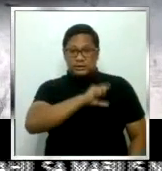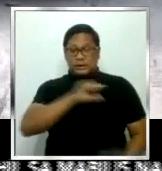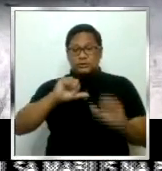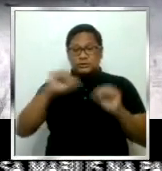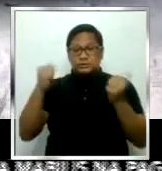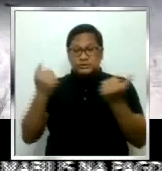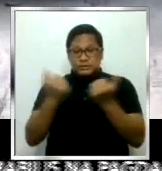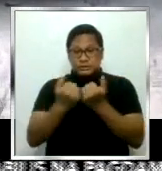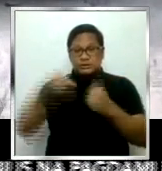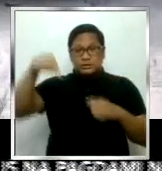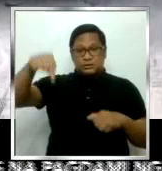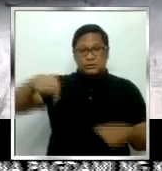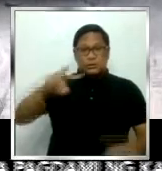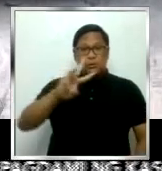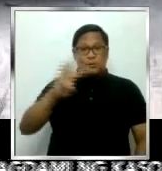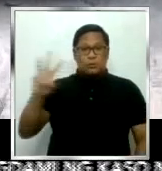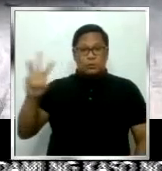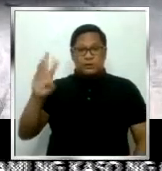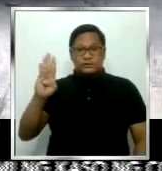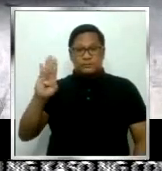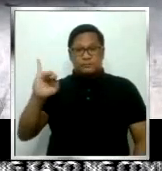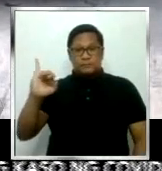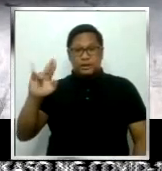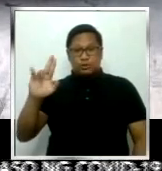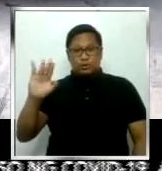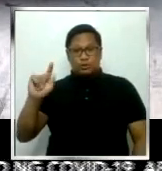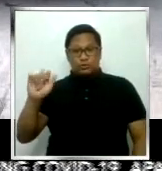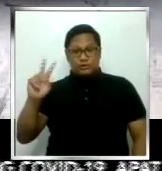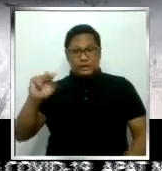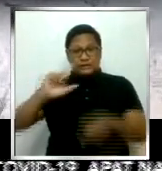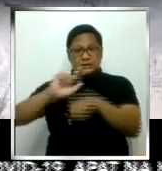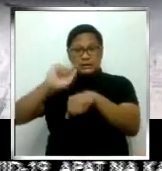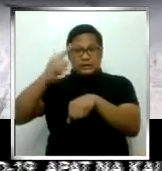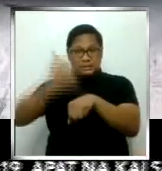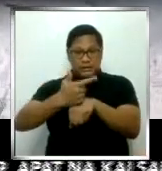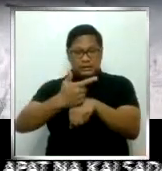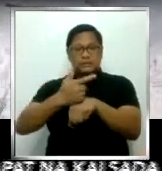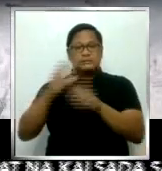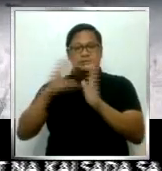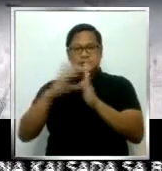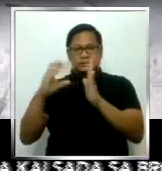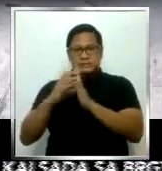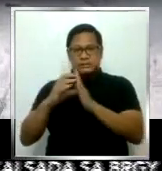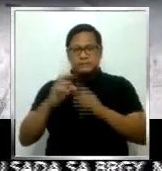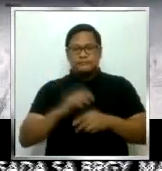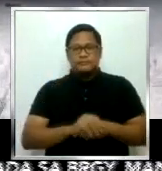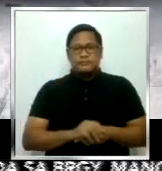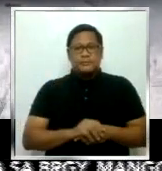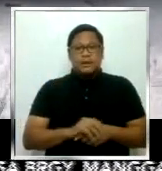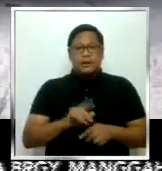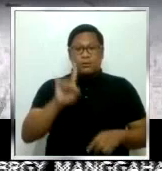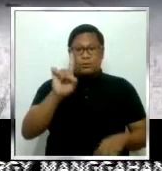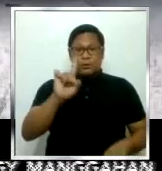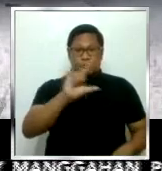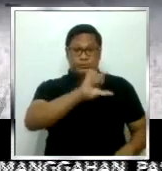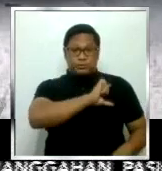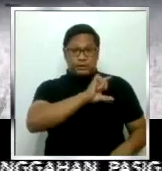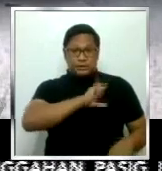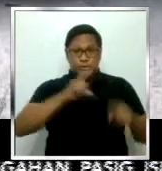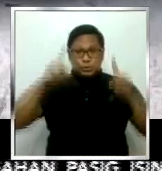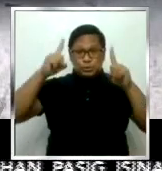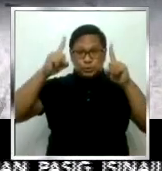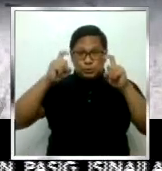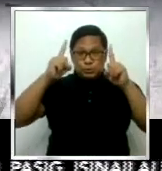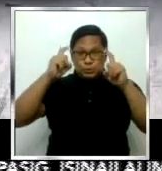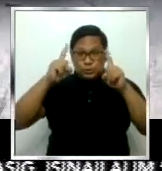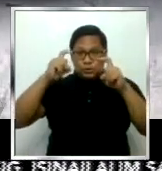Western Bicutan, Taguig City sa pangunguna ni NCRPO Chief De Bolsinas. Isang pulis ang kumukuha ng litrato sa loob ng